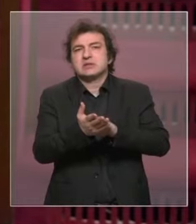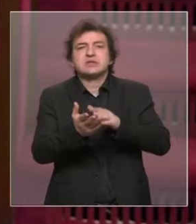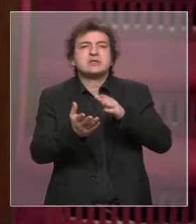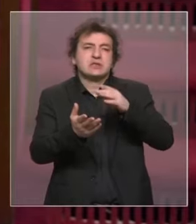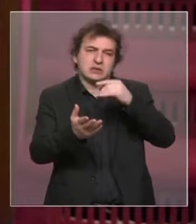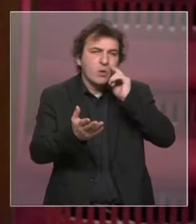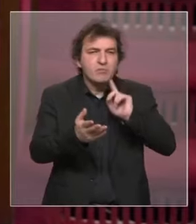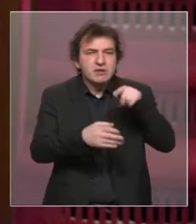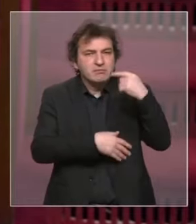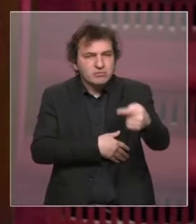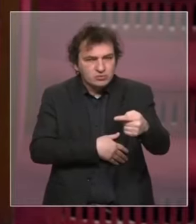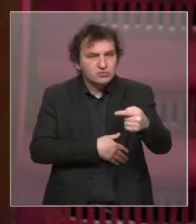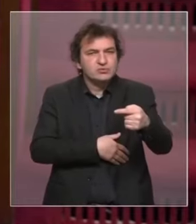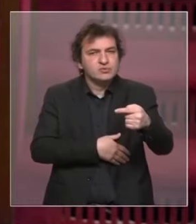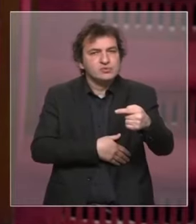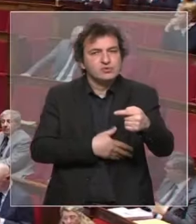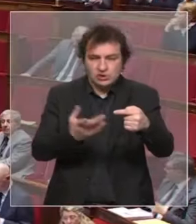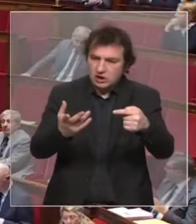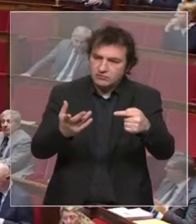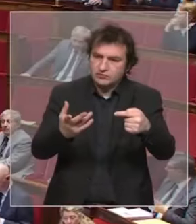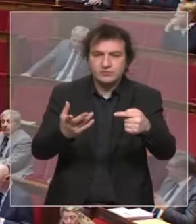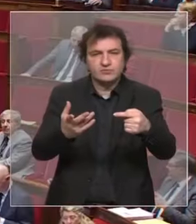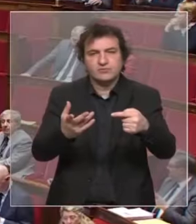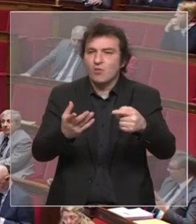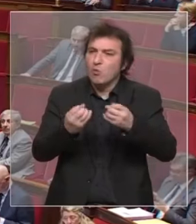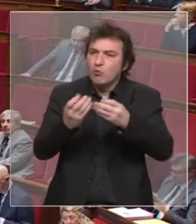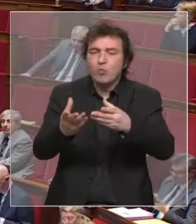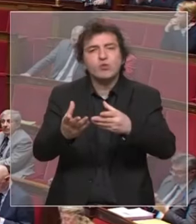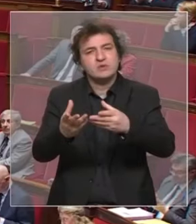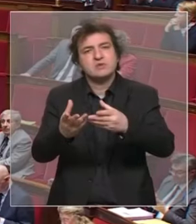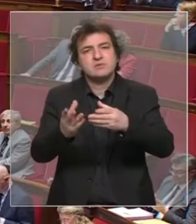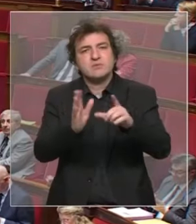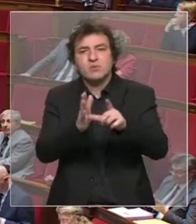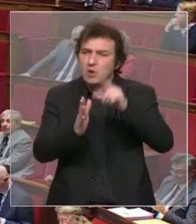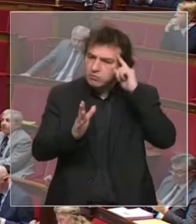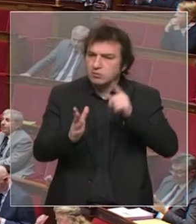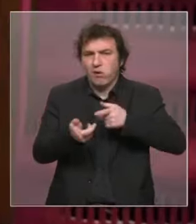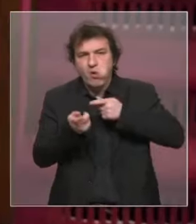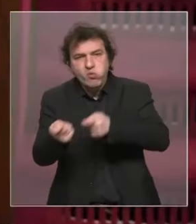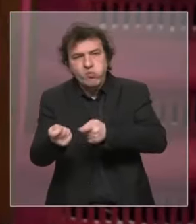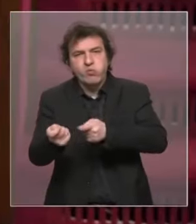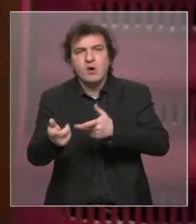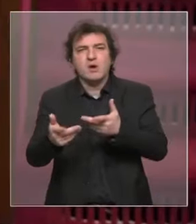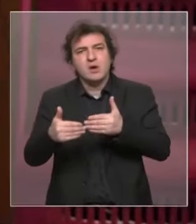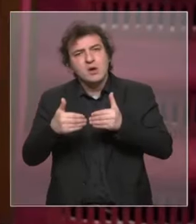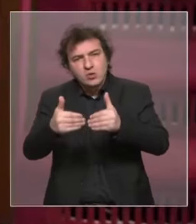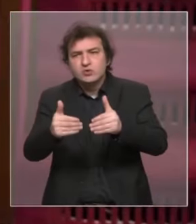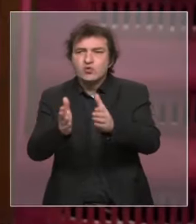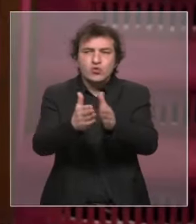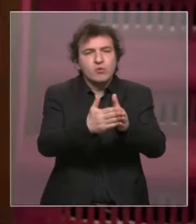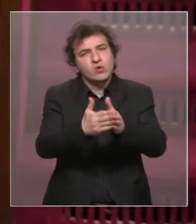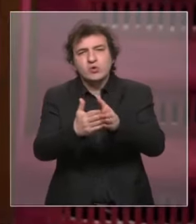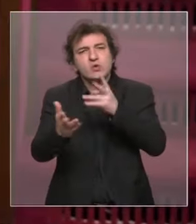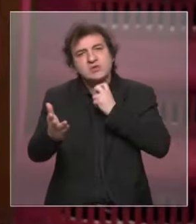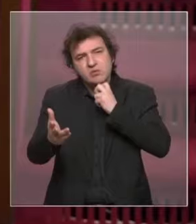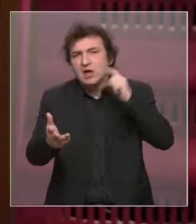à poursuivre le processus démocratique sur le CETA. Vous semblez avoir peur de la voix du peuple, nous la défendrons quoi